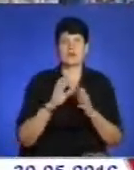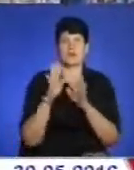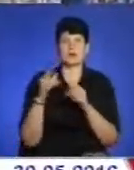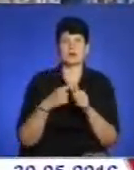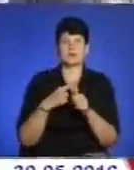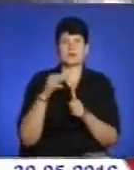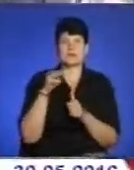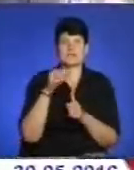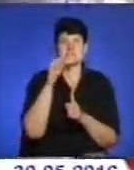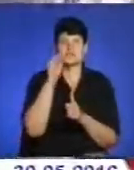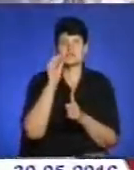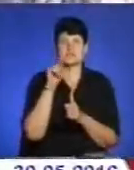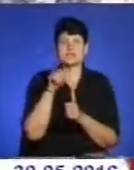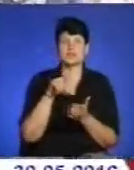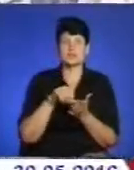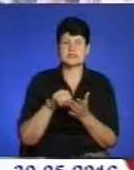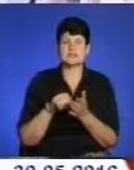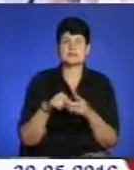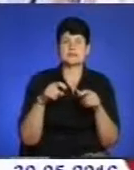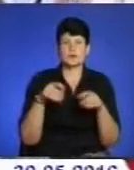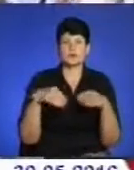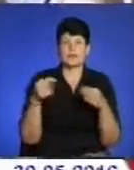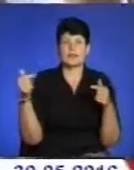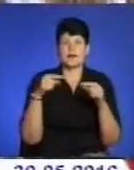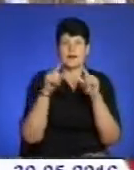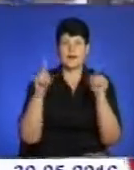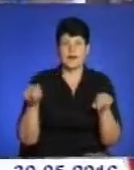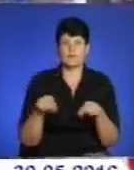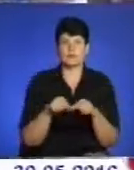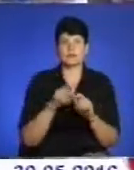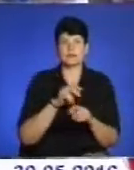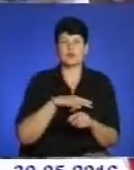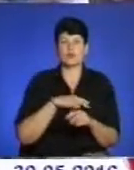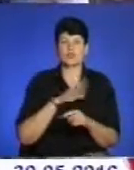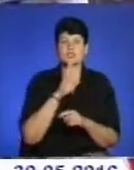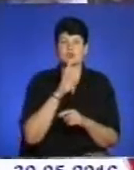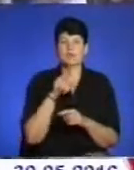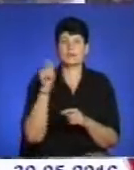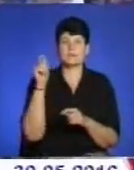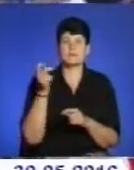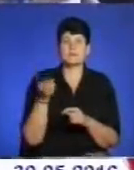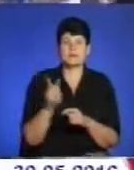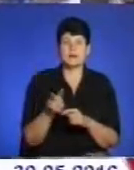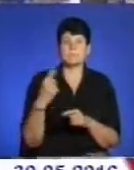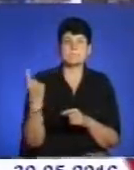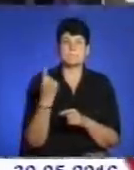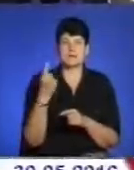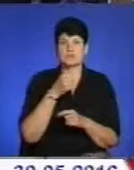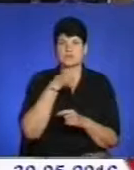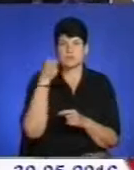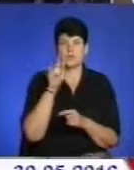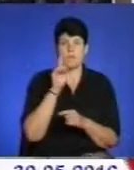підтримувати наш стан здоров'я і також показувати, що Україна і конкретне місто Тернопіль є спортивним містечком,